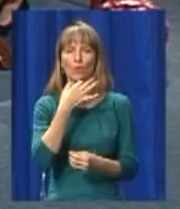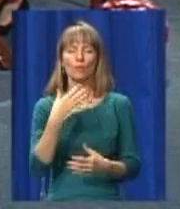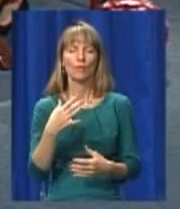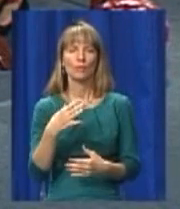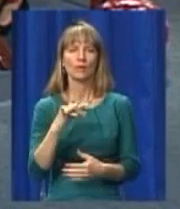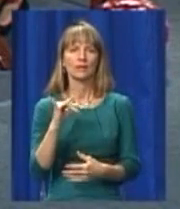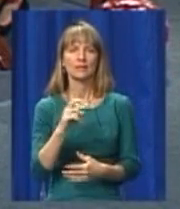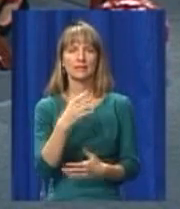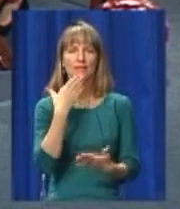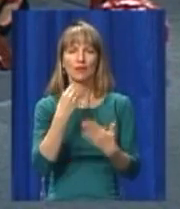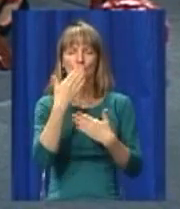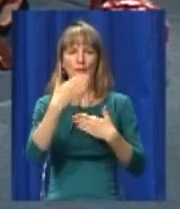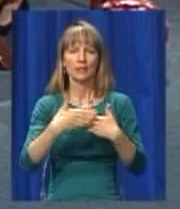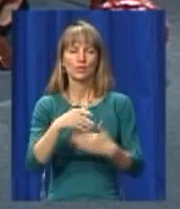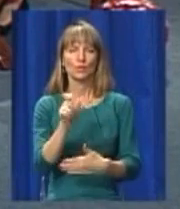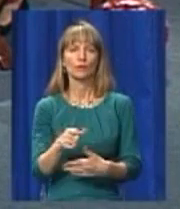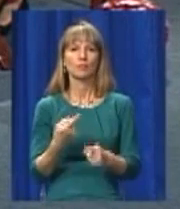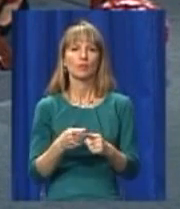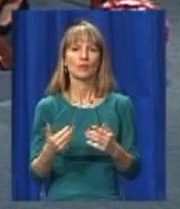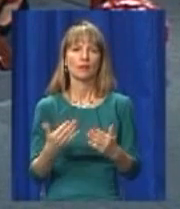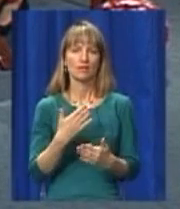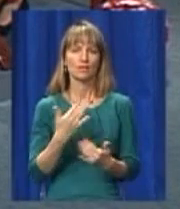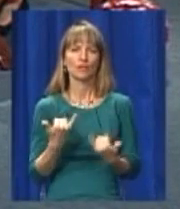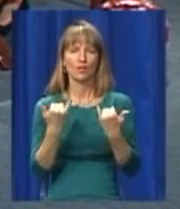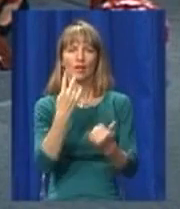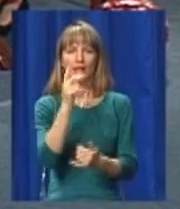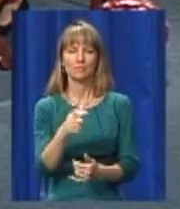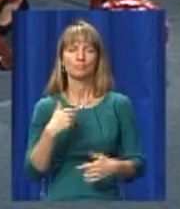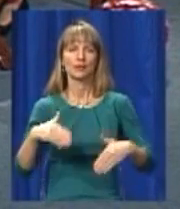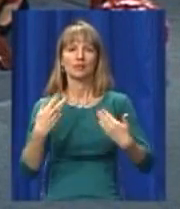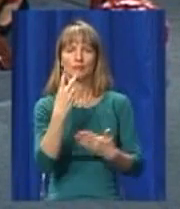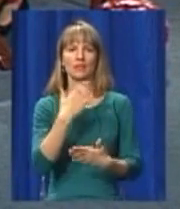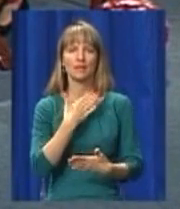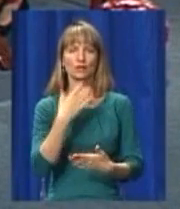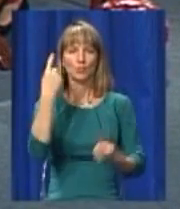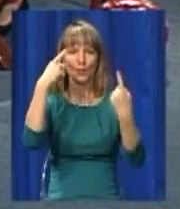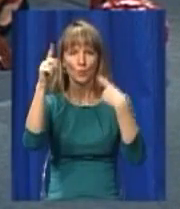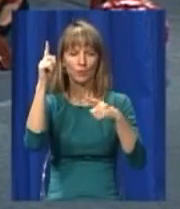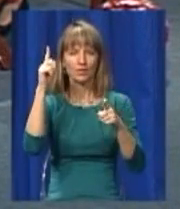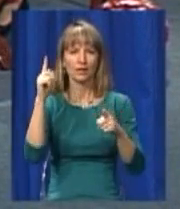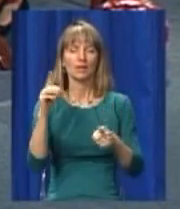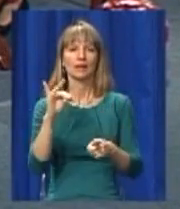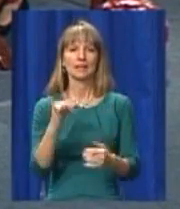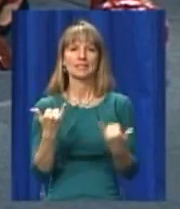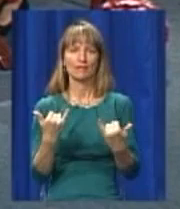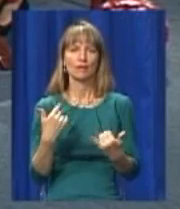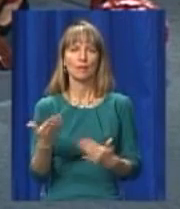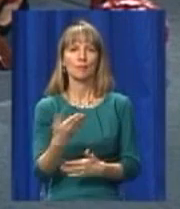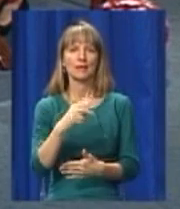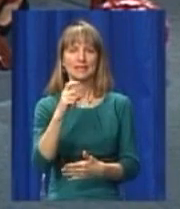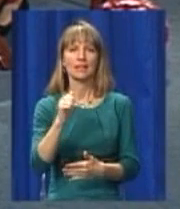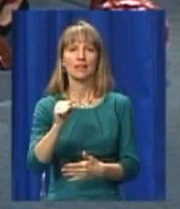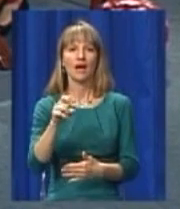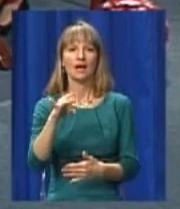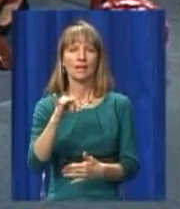із своїх ближніх. Тож, шановні глядачі, ми вам пропонуємо переглянути далі наш мультик. А сьогодні ми з Дариною з